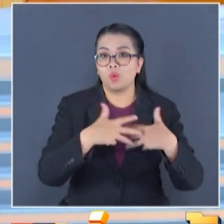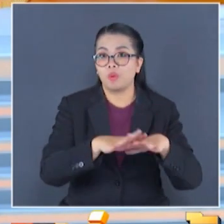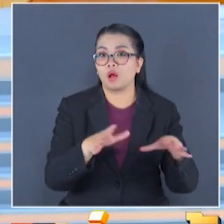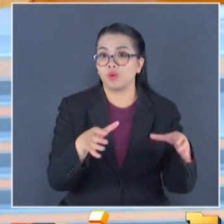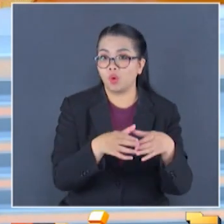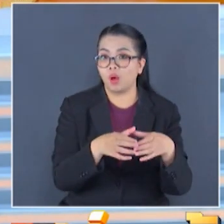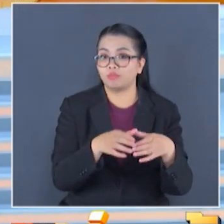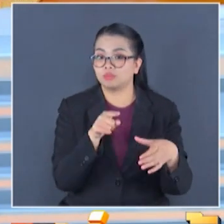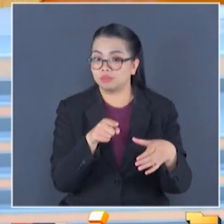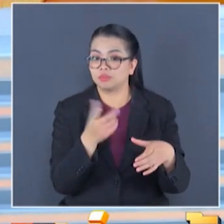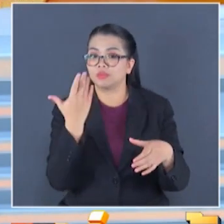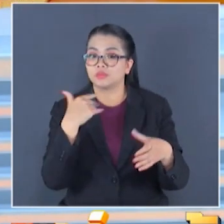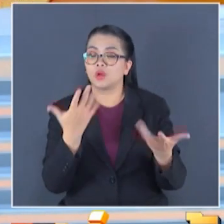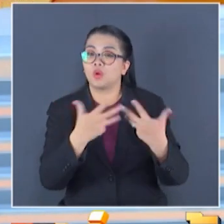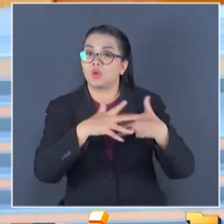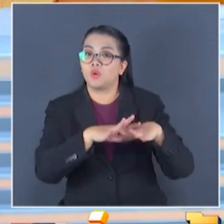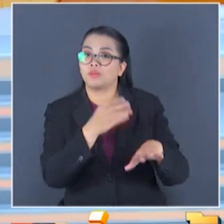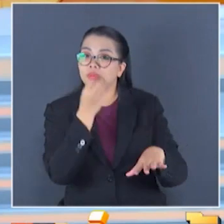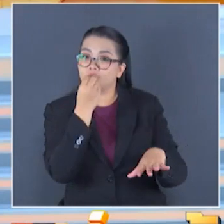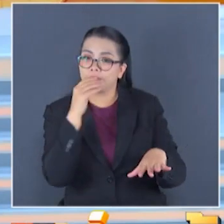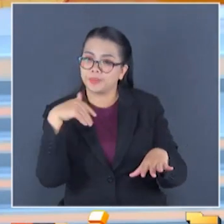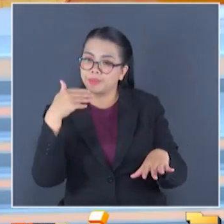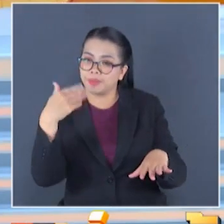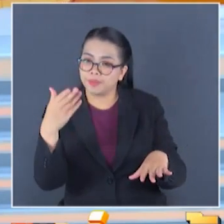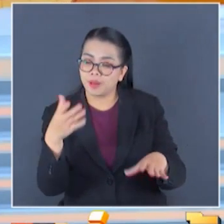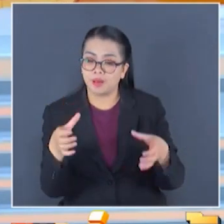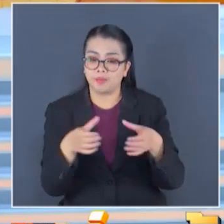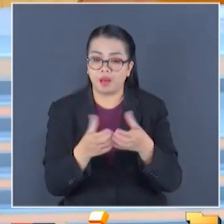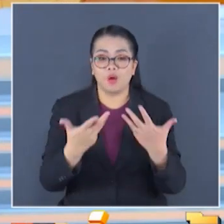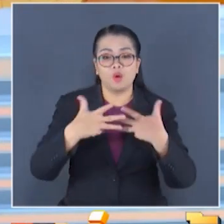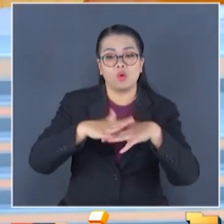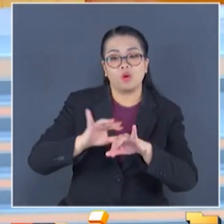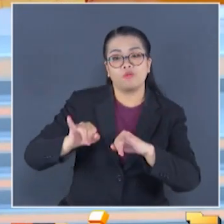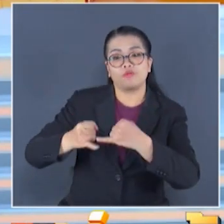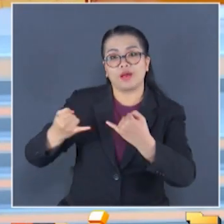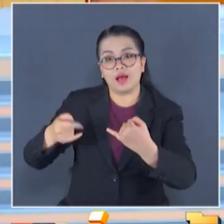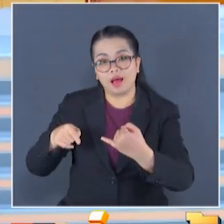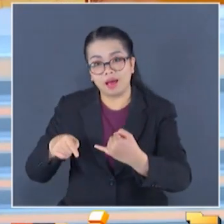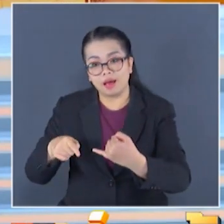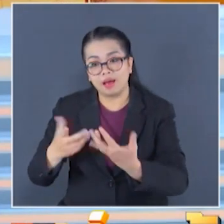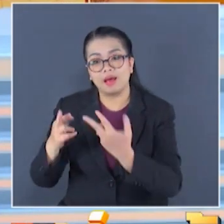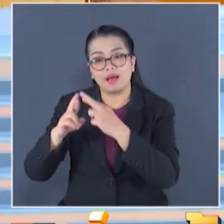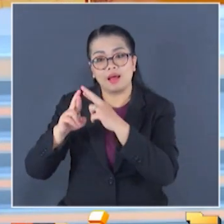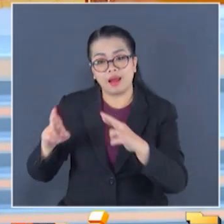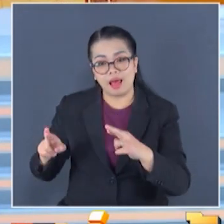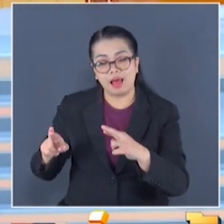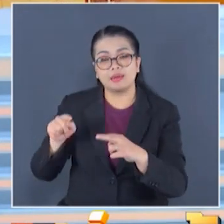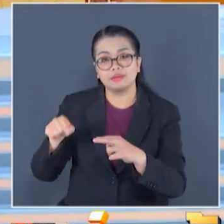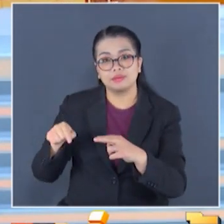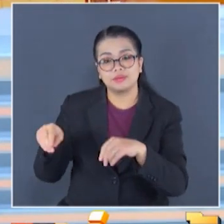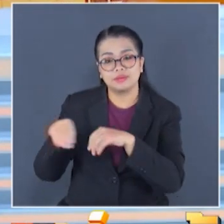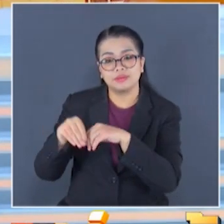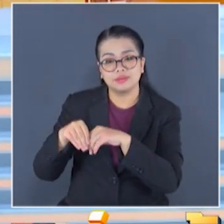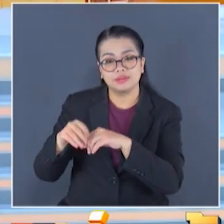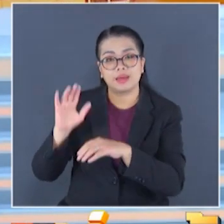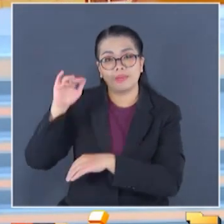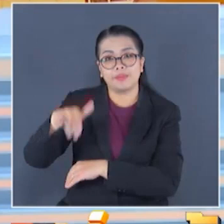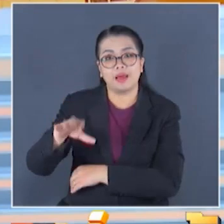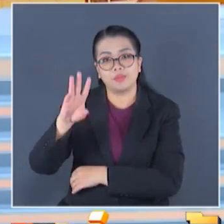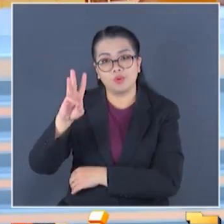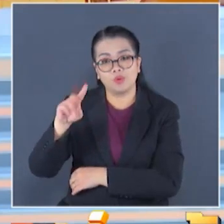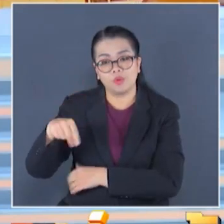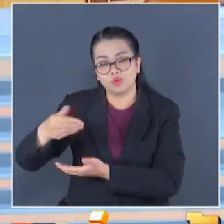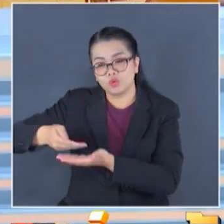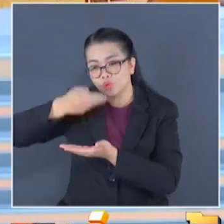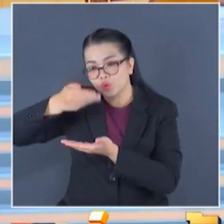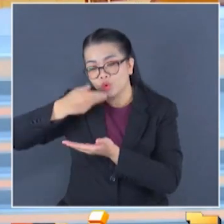านต่นิไปไมใชหอ่ลิมน้ำแล้วอีกสกพักหนึงพักร่วมฝ่ายค้านกไปกินกัที่ร้านโสยอ๋อ เพท อ่ะกินทรั ๆ รอน